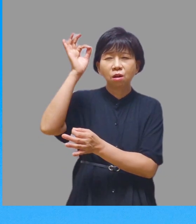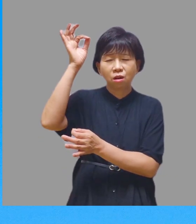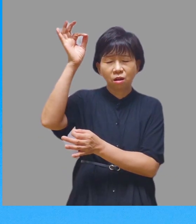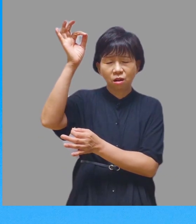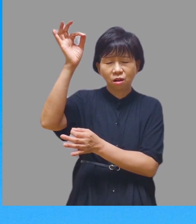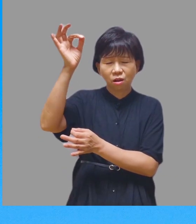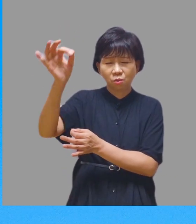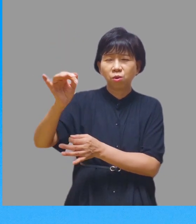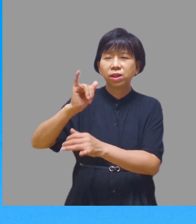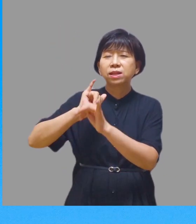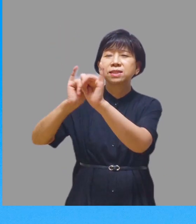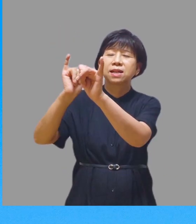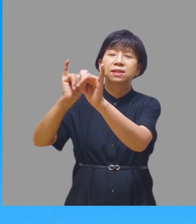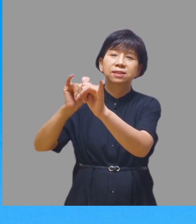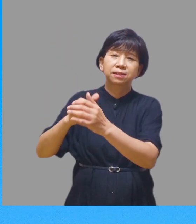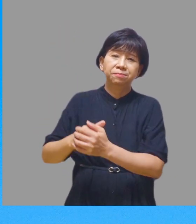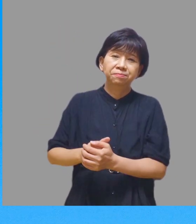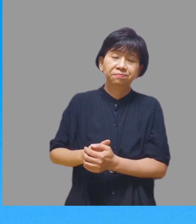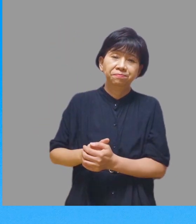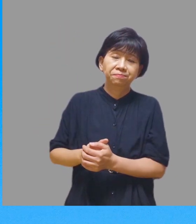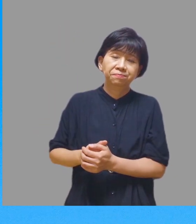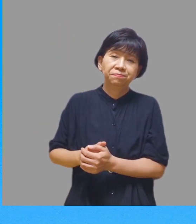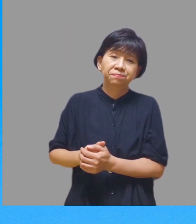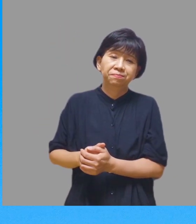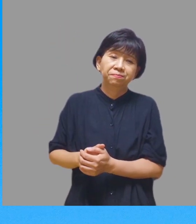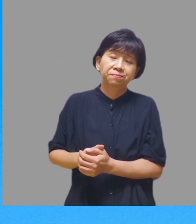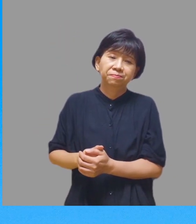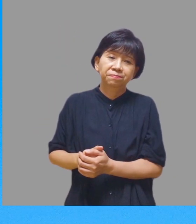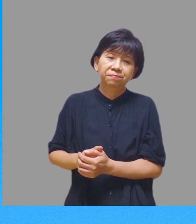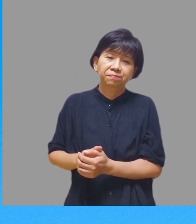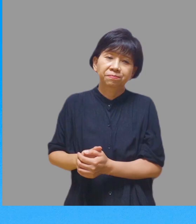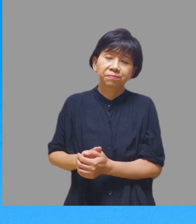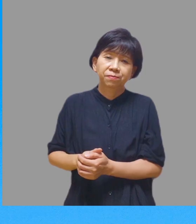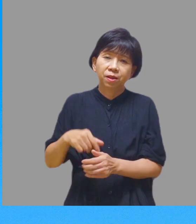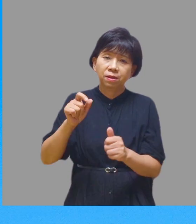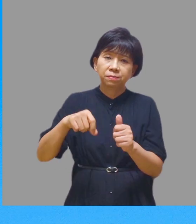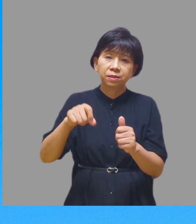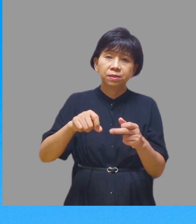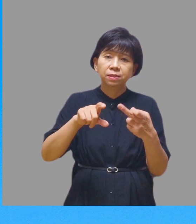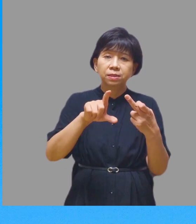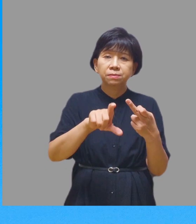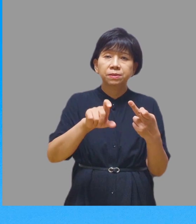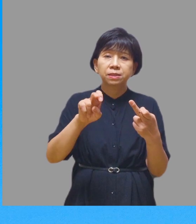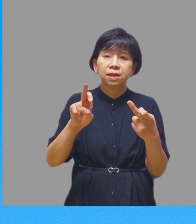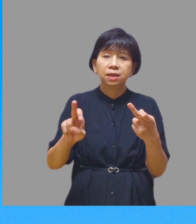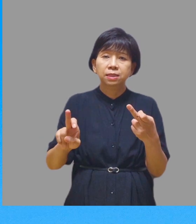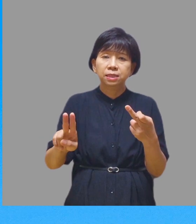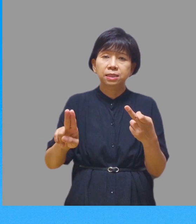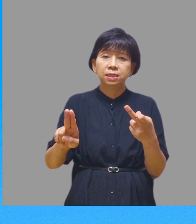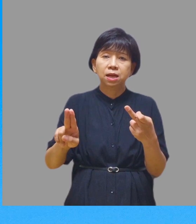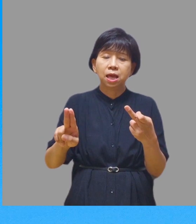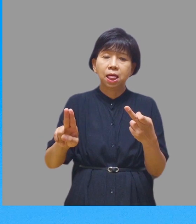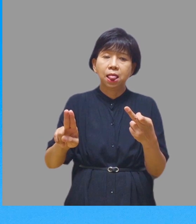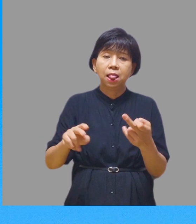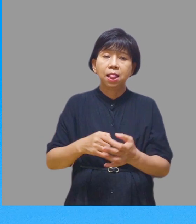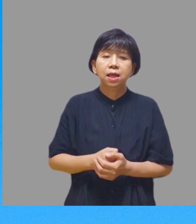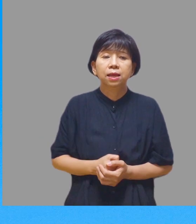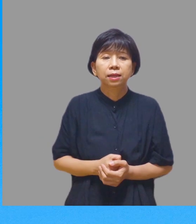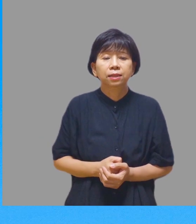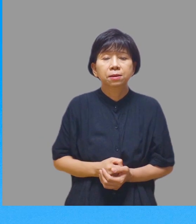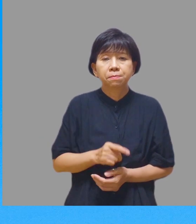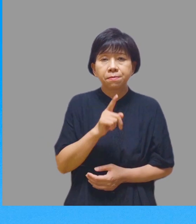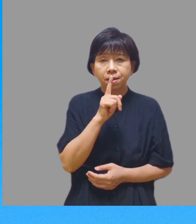오늘 14절에서 기록하고 있습니다. 그래서 히브리서 12장 2절의 말씀을 보니까요, 좀 많이 꽉